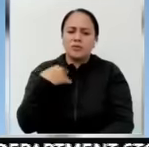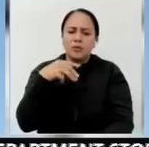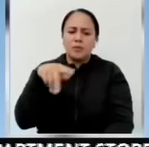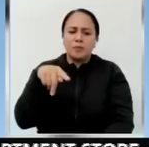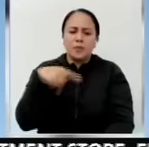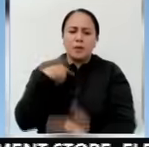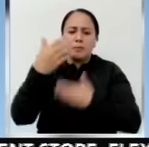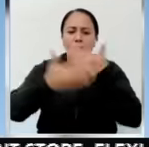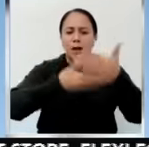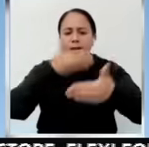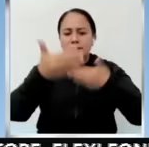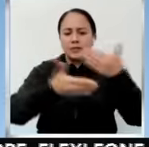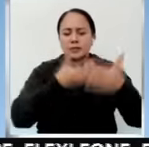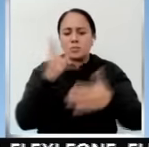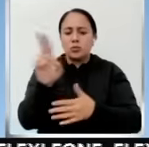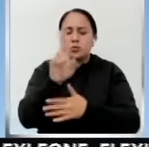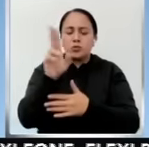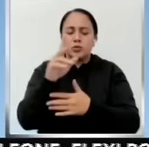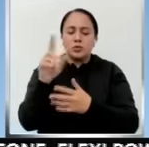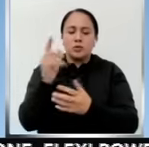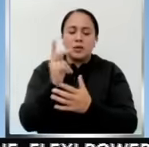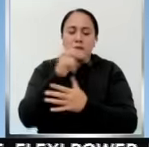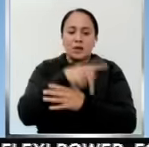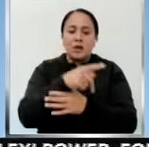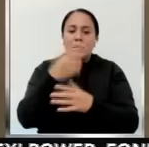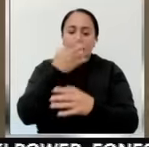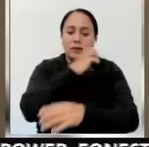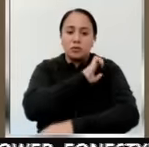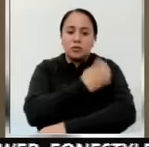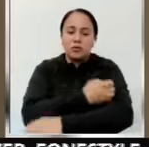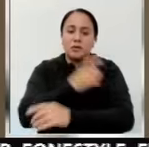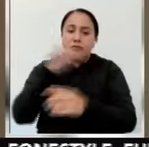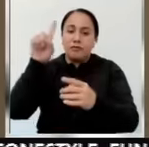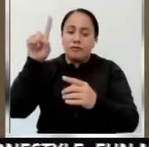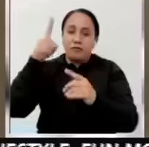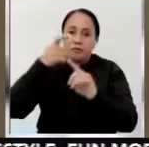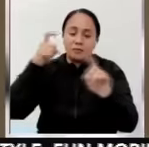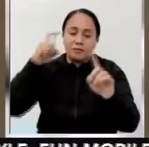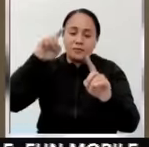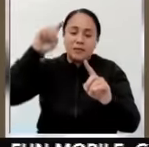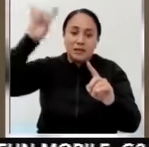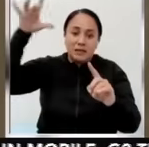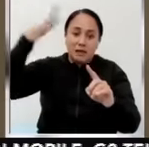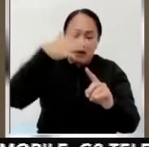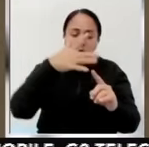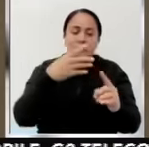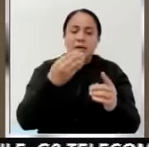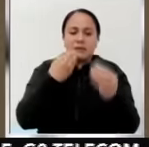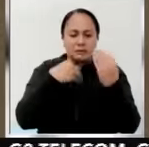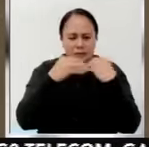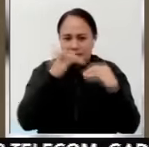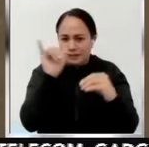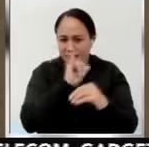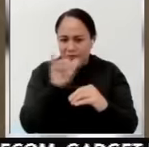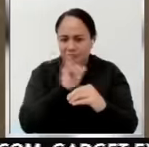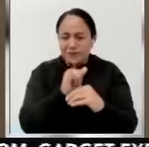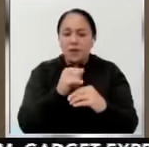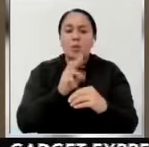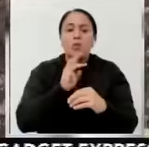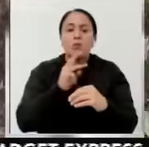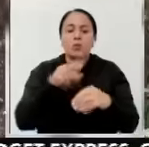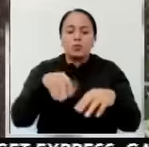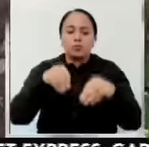ng mga halaman ng energy mula sa araw para gumawa ng kanilang makakain. Ang tubig naman inaabsorb ng mga halaman mula sa lupa sa pamamagitan ng kanilang